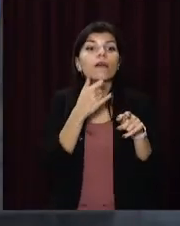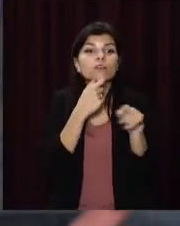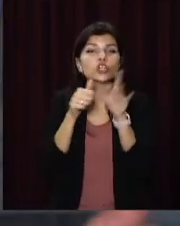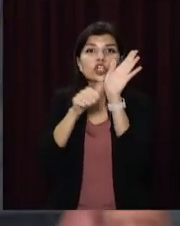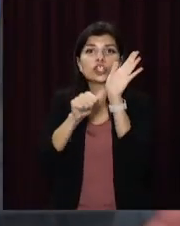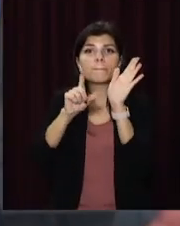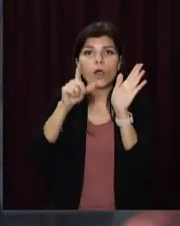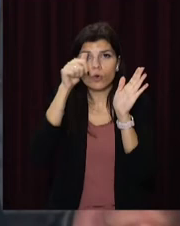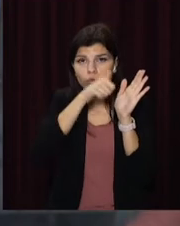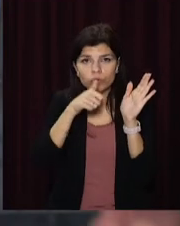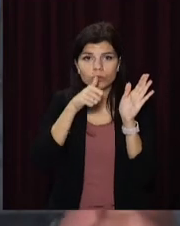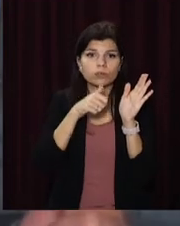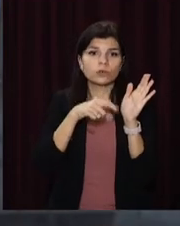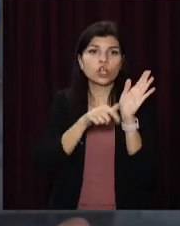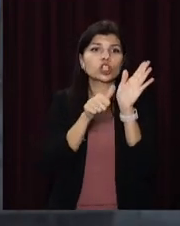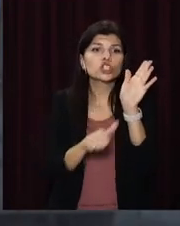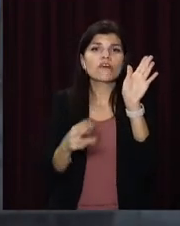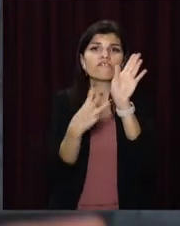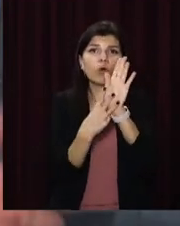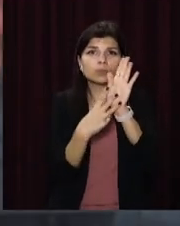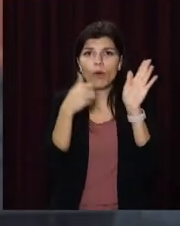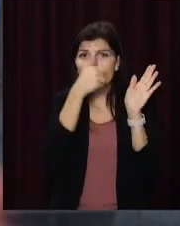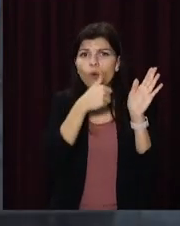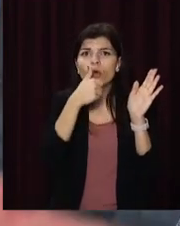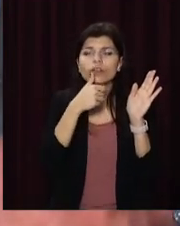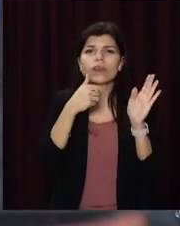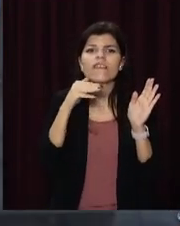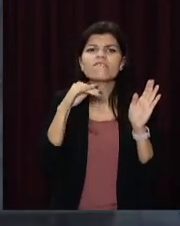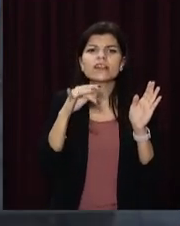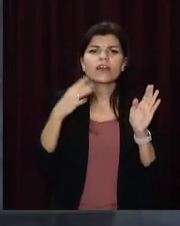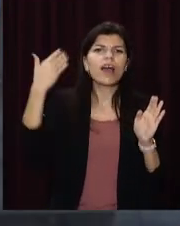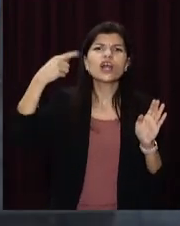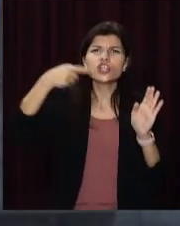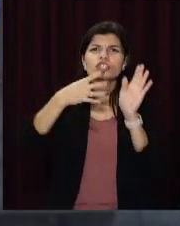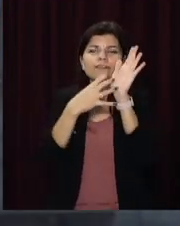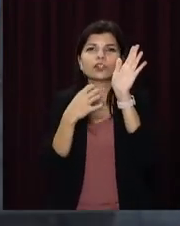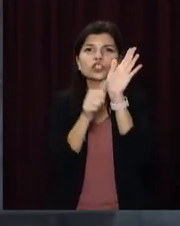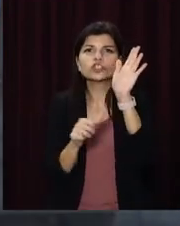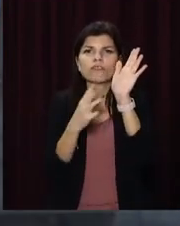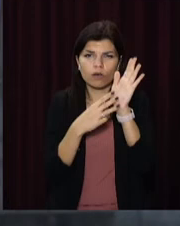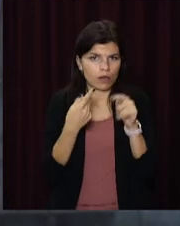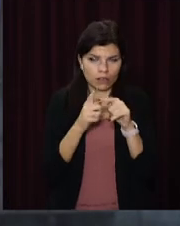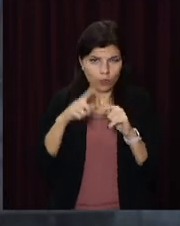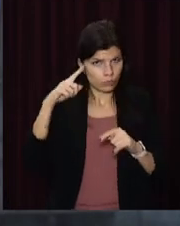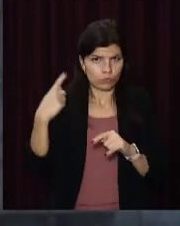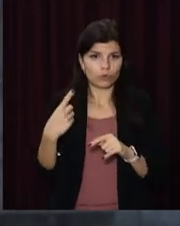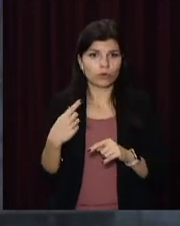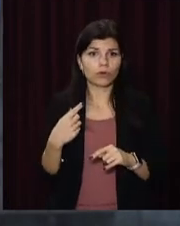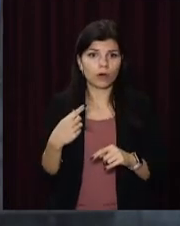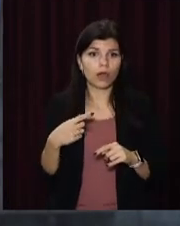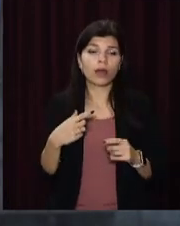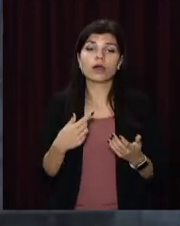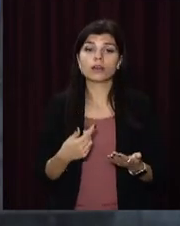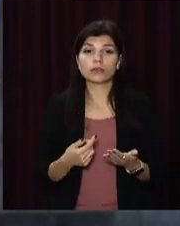фільтри 1968 року. То, в принципі, прикидуйте, скільки ще треба попрацювати, щоб вийти, як кажуть,